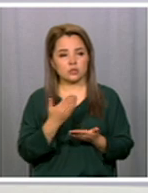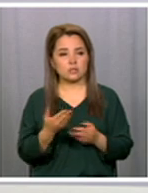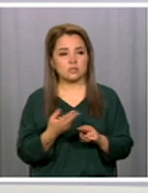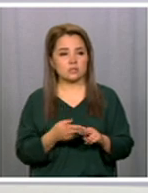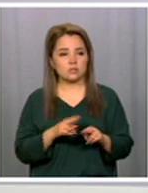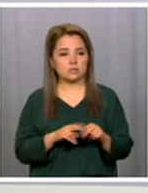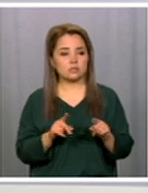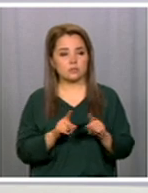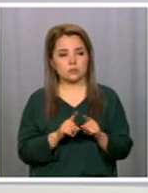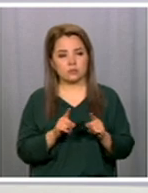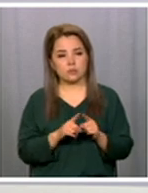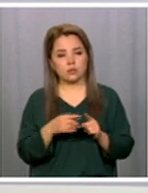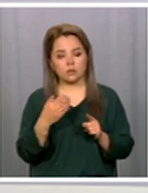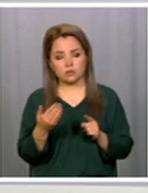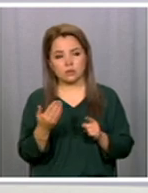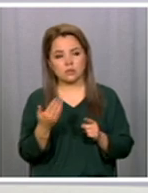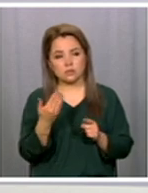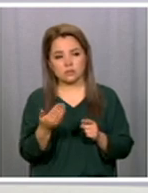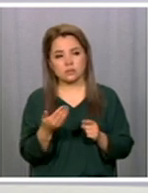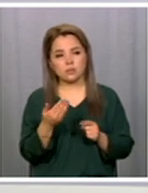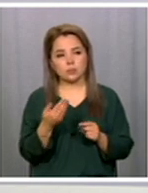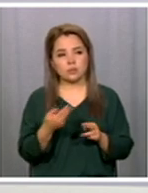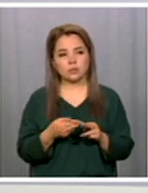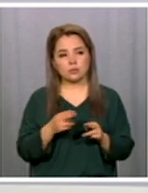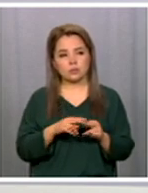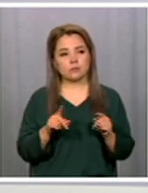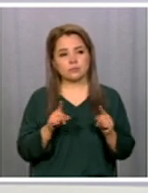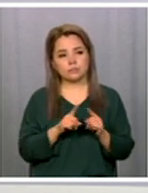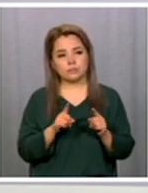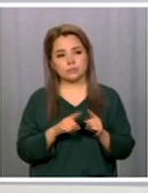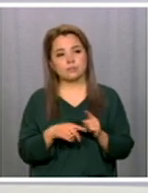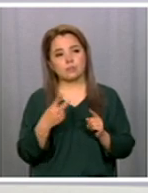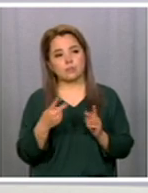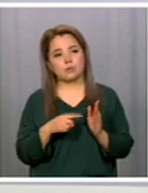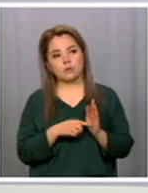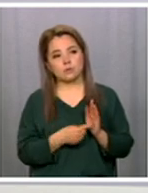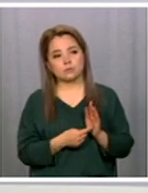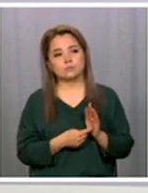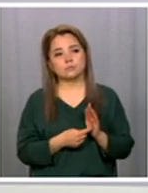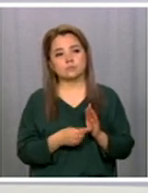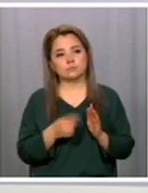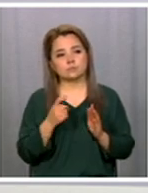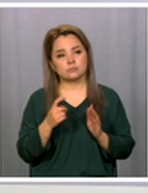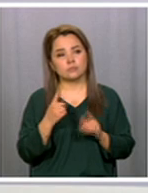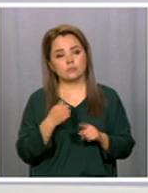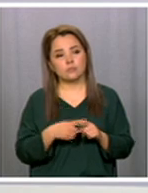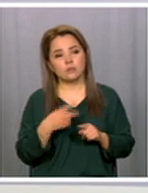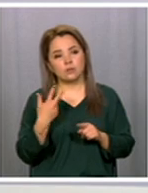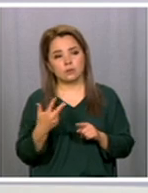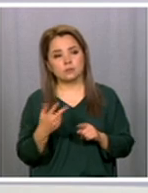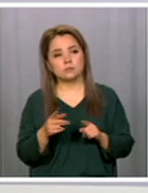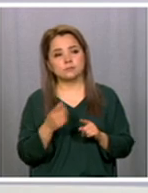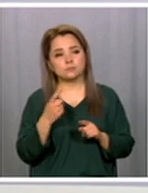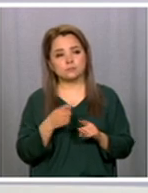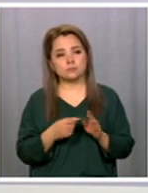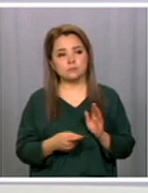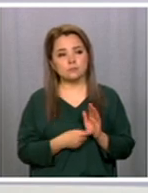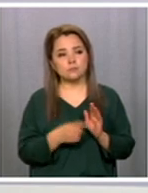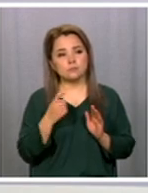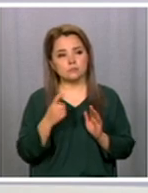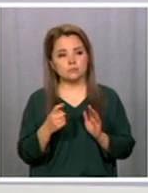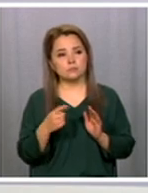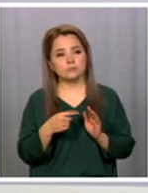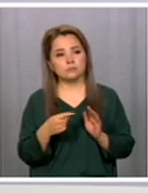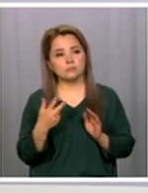1-ге көбейтеміз. Олай болса, мына түрде жазылады. 2 көбейту x қосылған 3, бөлінген x азайту 3, көбейту